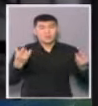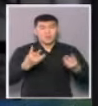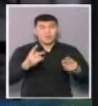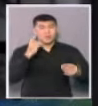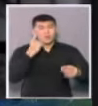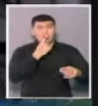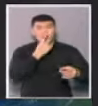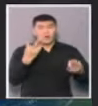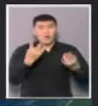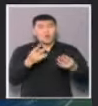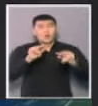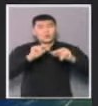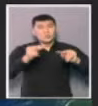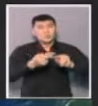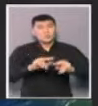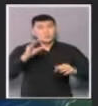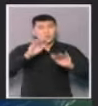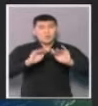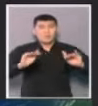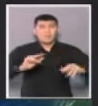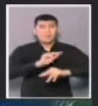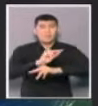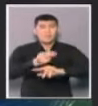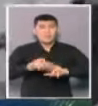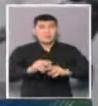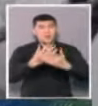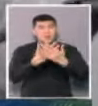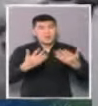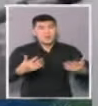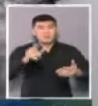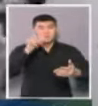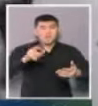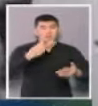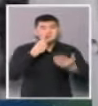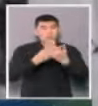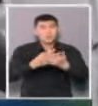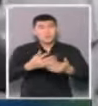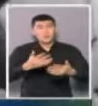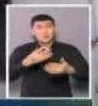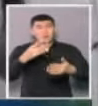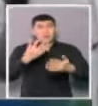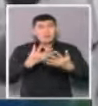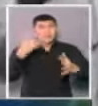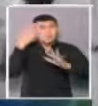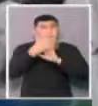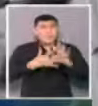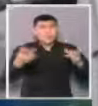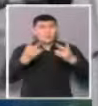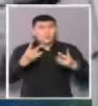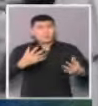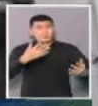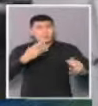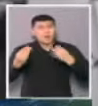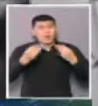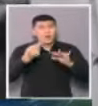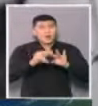ашып қарау керек. Сосын ананың үйренуші жаңағы шәкірттің жағдайына кіріп, соның орнына келіп, оны